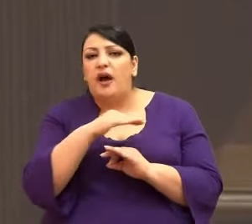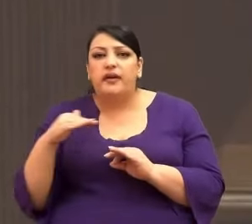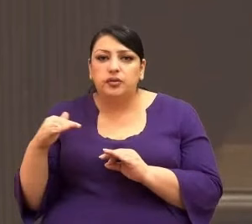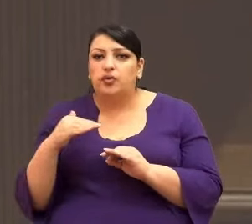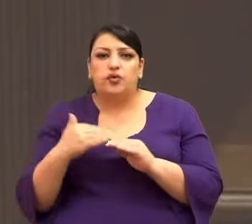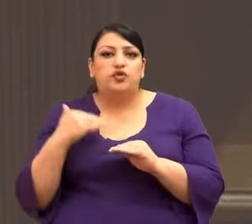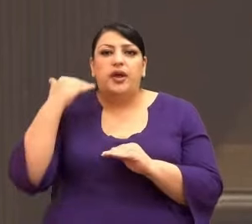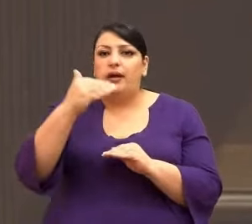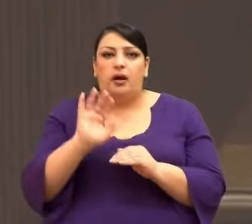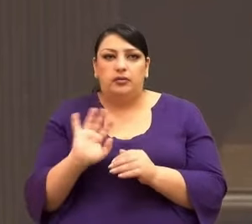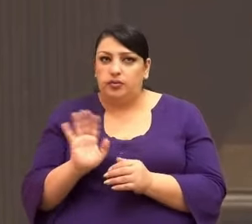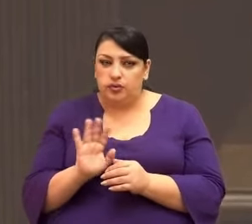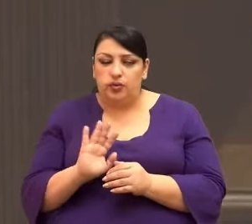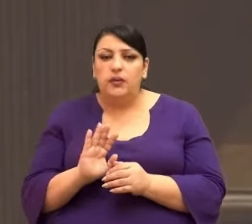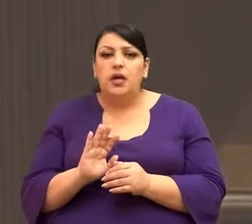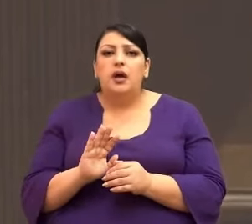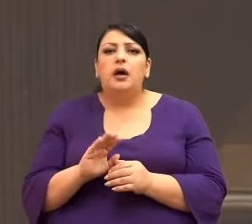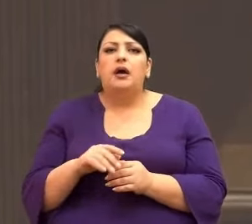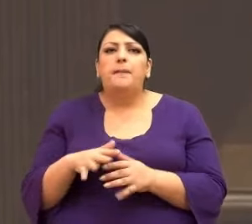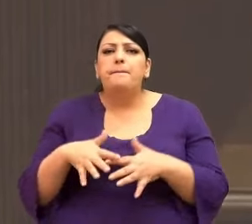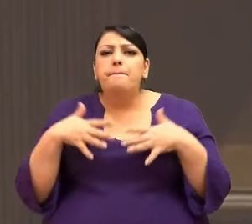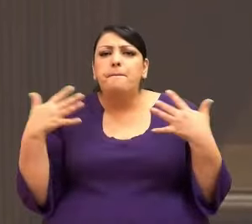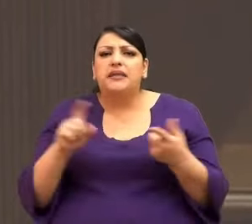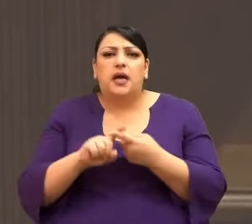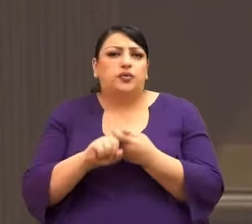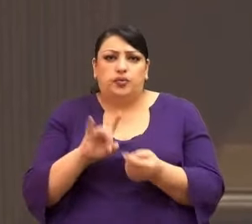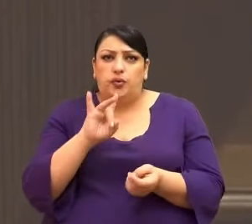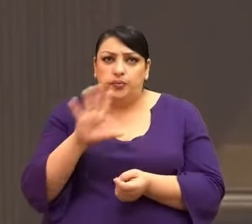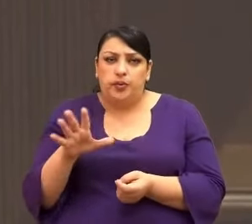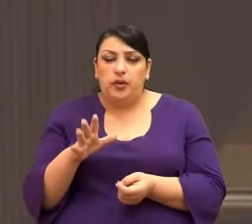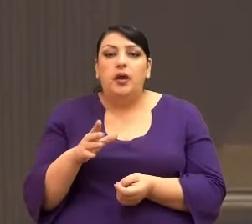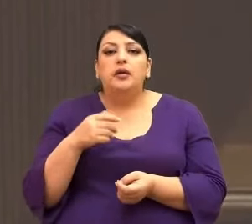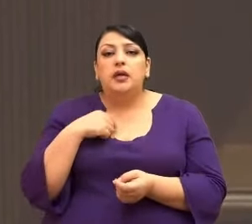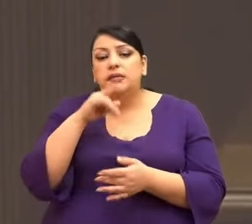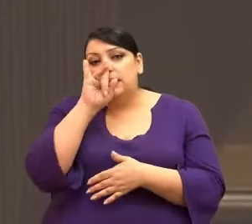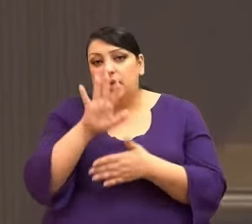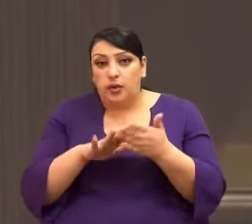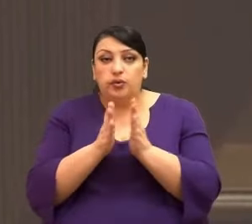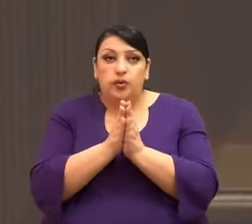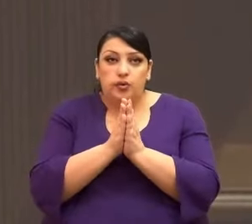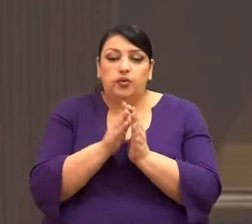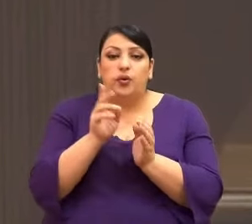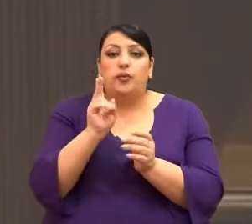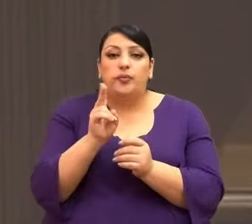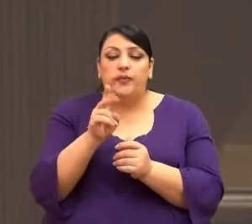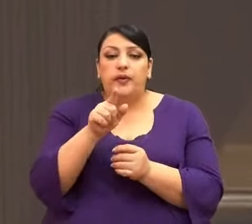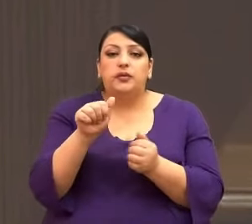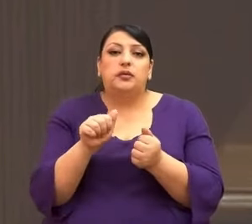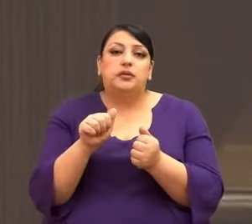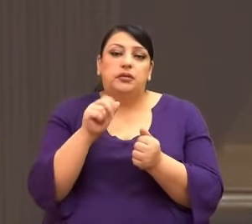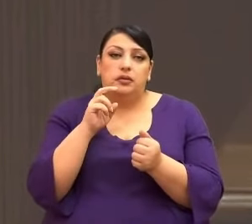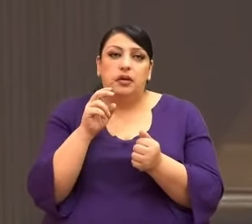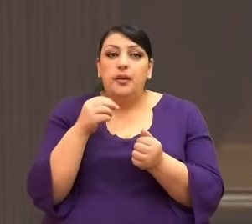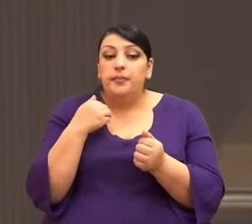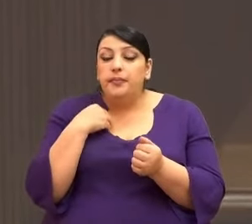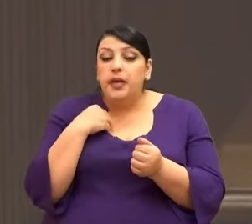որ էական ազդեցություն չի լինելու։ Ինչ վերաբերում է հիմնավորումներին, ես ներողություն եմ խնդրում, բայց չեմ կարող ընդունել ձեր խնդրանքը, որովհետև